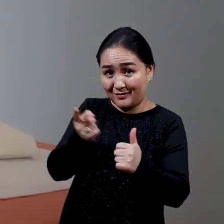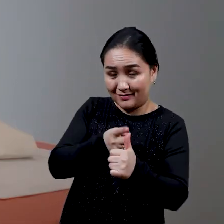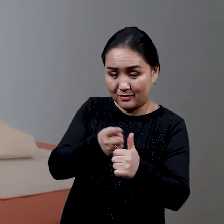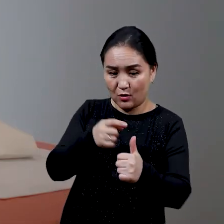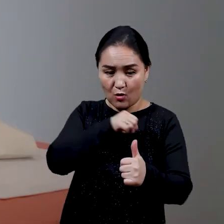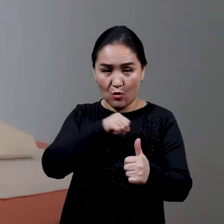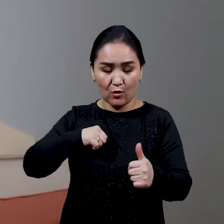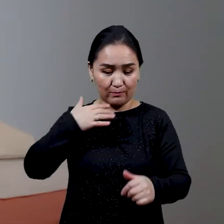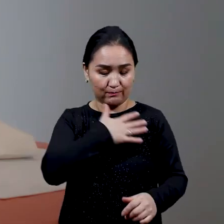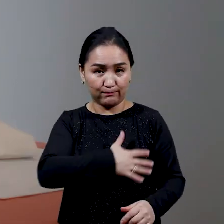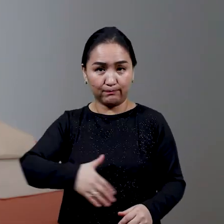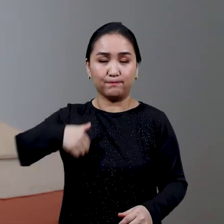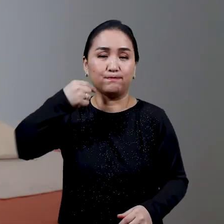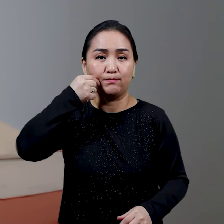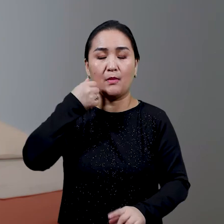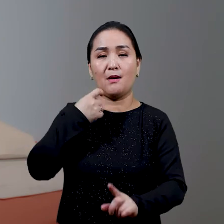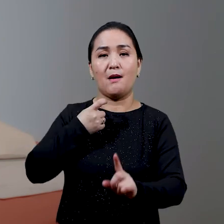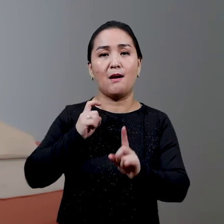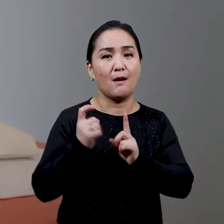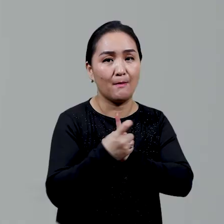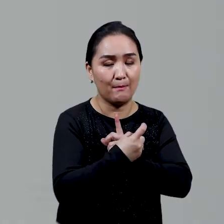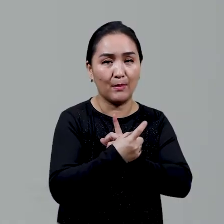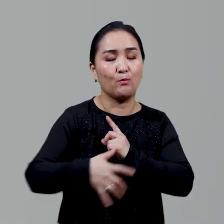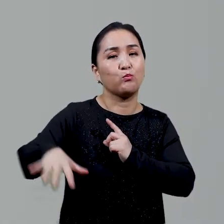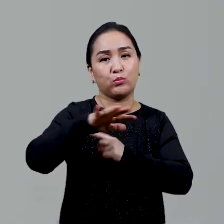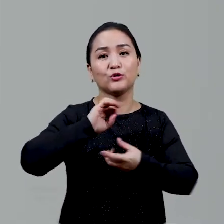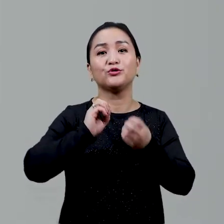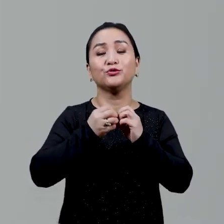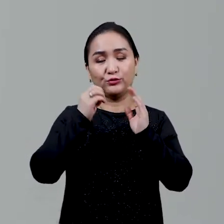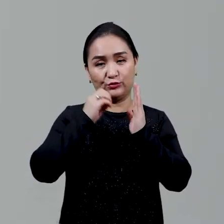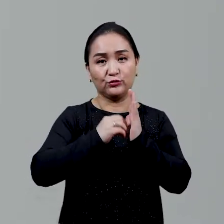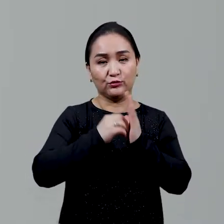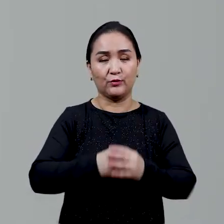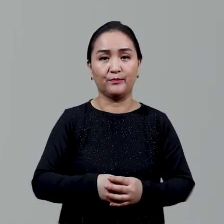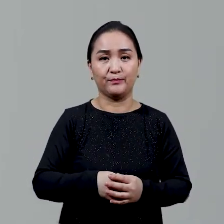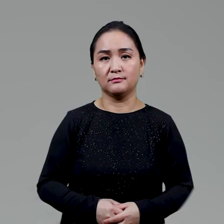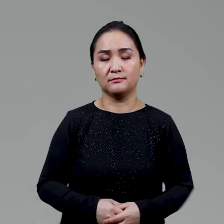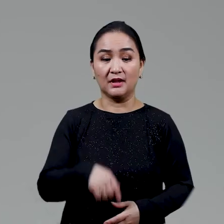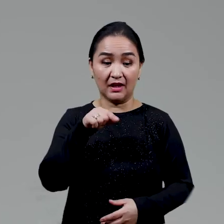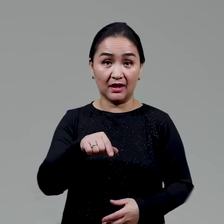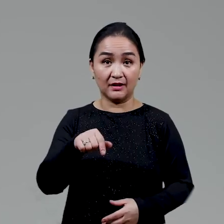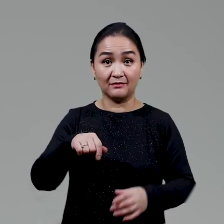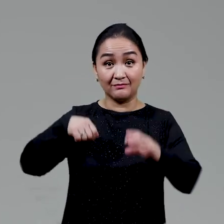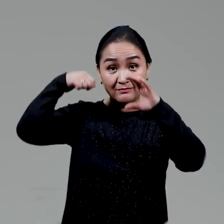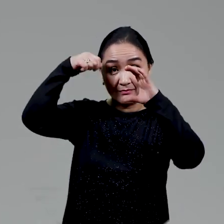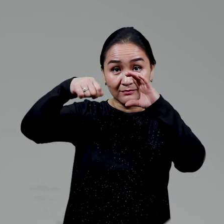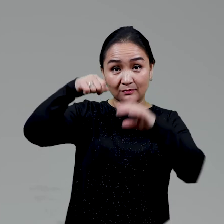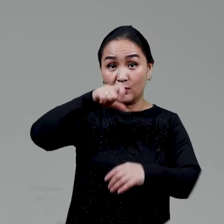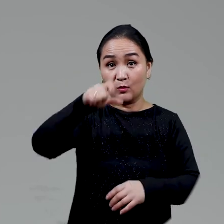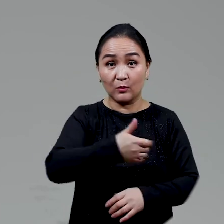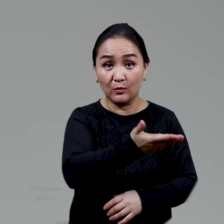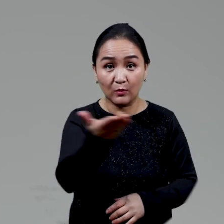хүнд өөрийнхөө энэ эрүүл мэнд бие мах одоо хамгаалах одоо бүх юмыг хийх хэвээр одоо энэ бичлэгийг үзэж байгаа